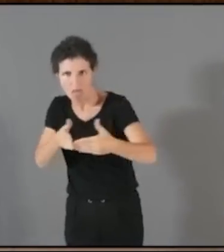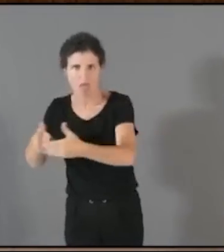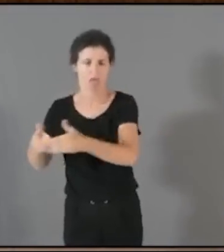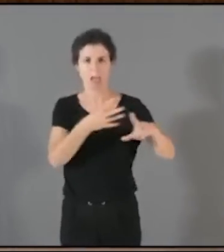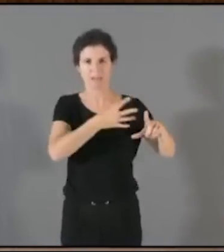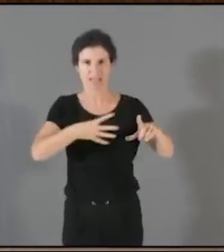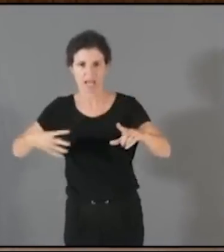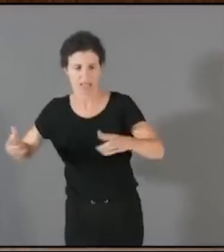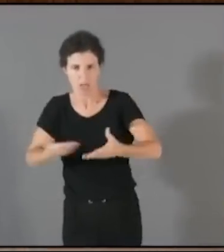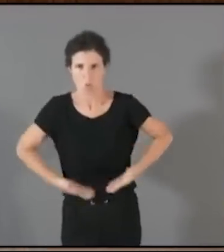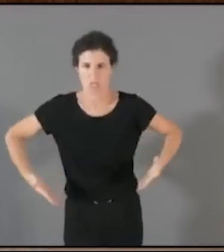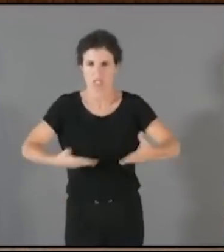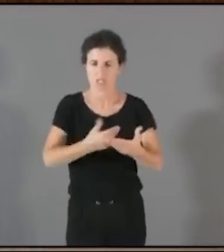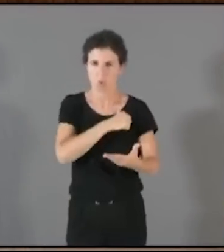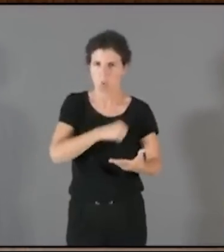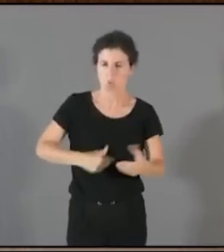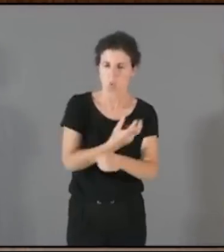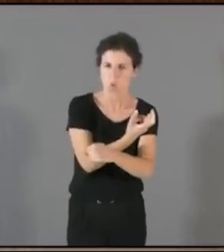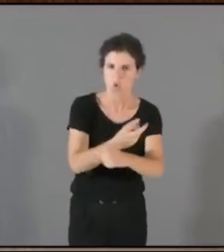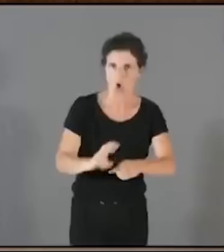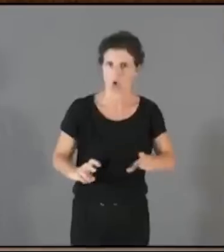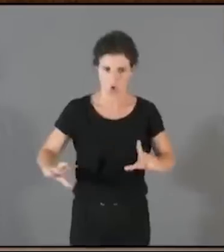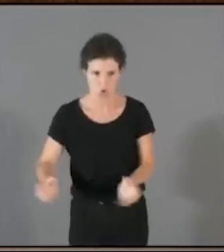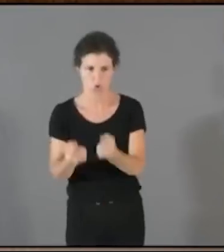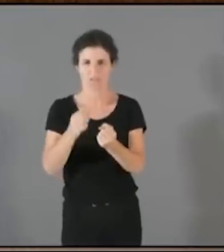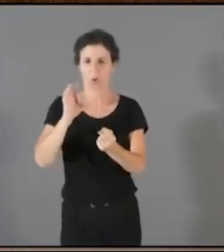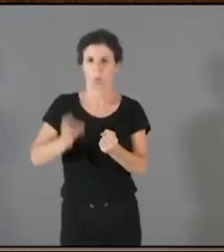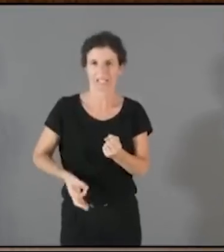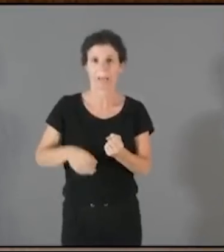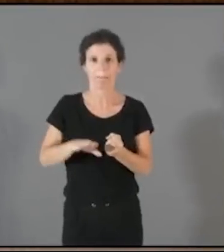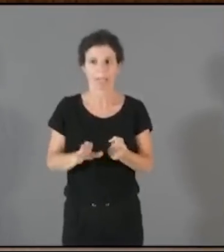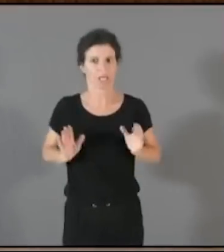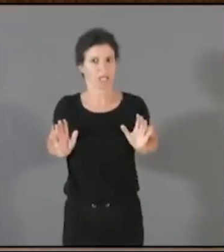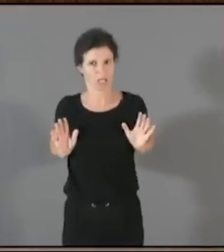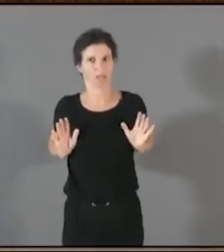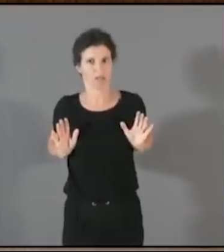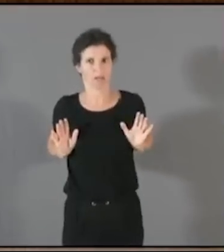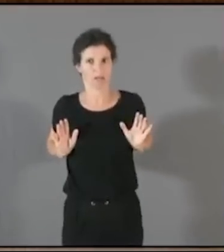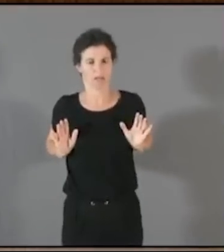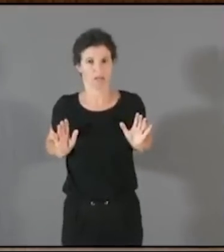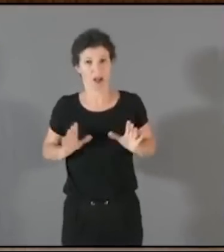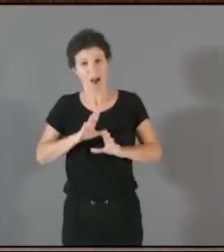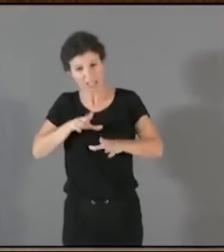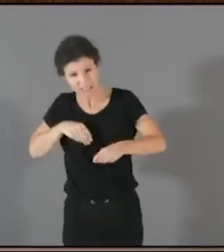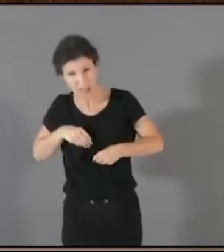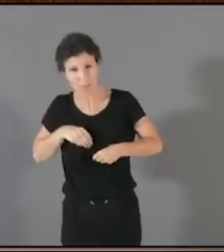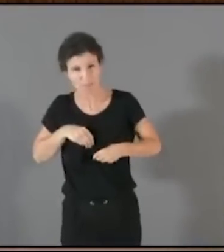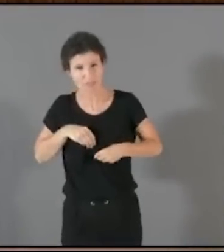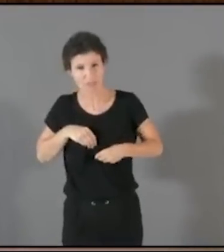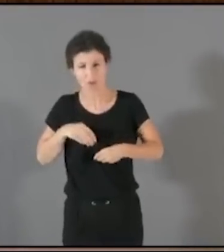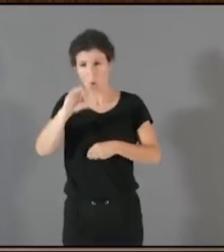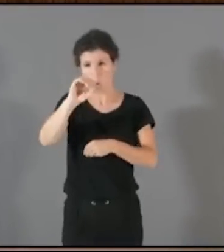là notre seul devoir, de sauver des vies. Nous ne sommes pas obligés d'accepter que ces ONG